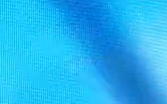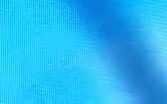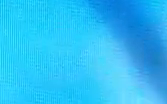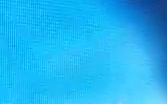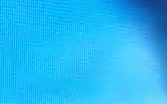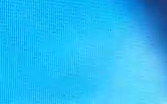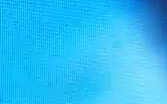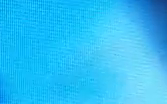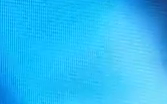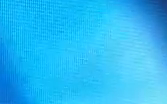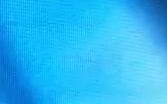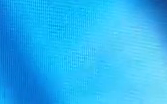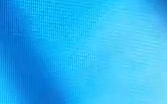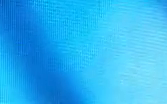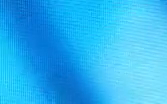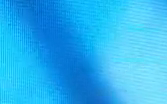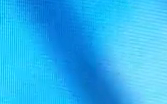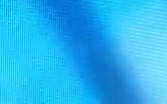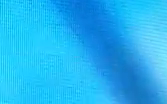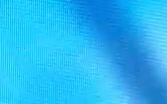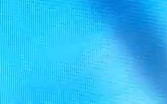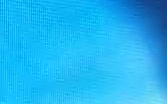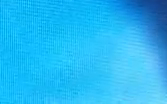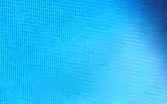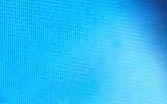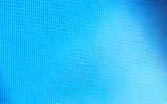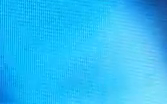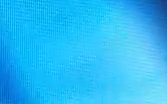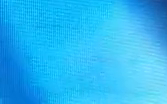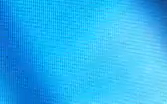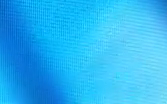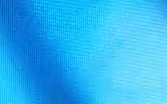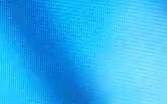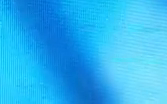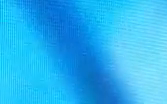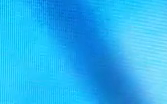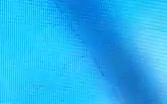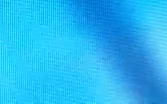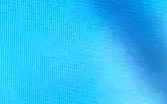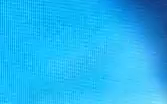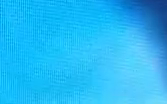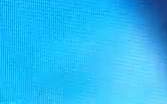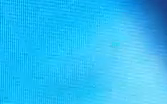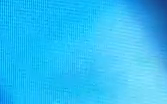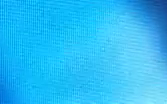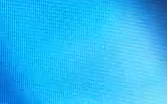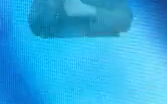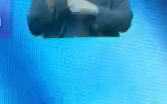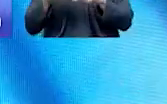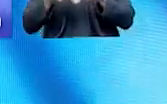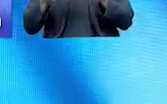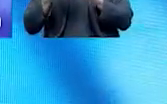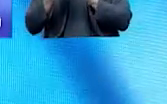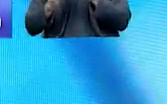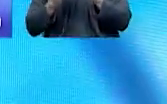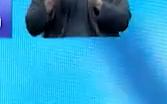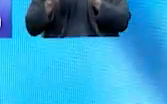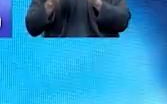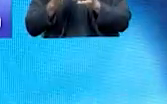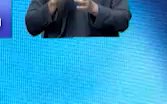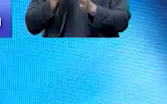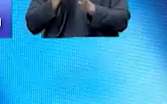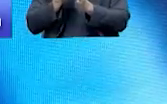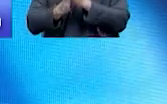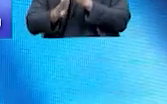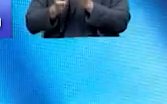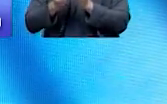ASDP untuk pemesanan tiket secara online melalui aplikasi Frizy ataupun juga untuk GoShow sendiri juga sudah habis. Dan dari karena itu